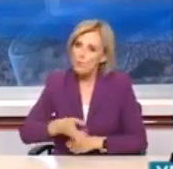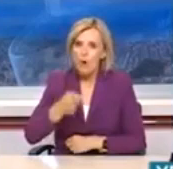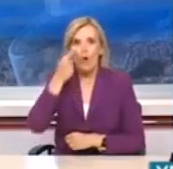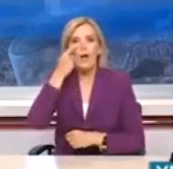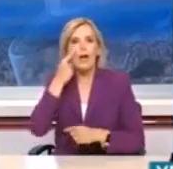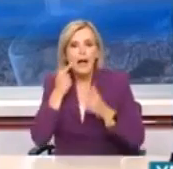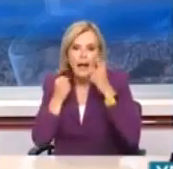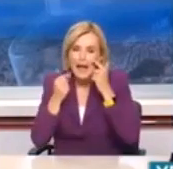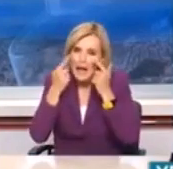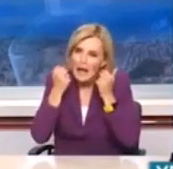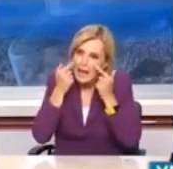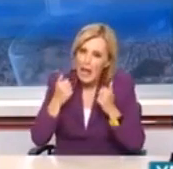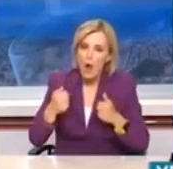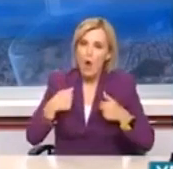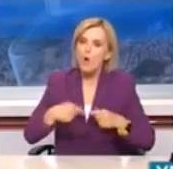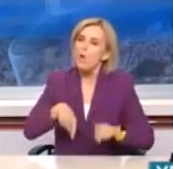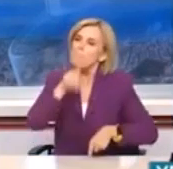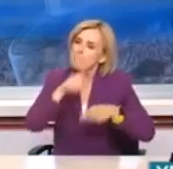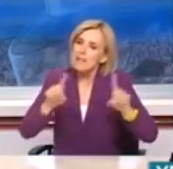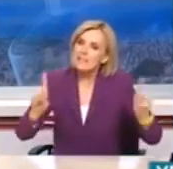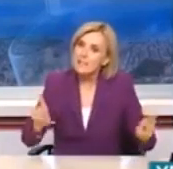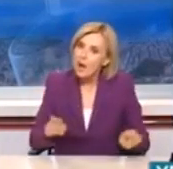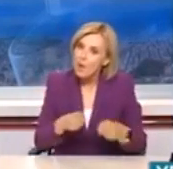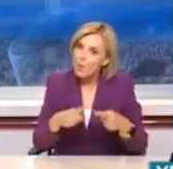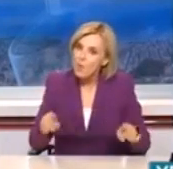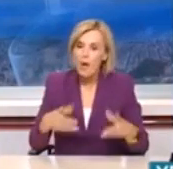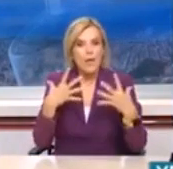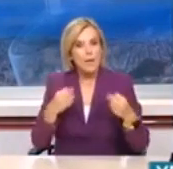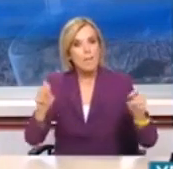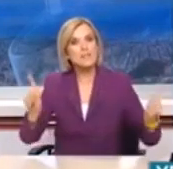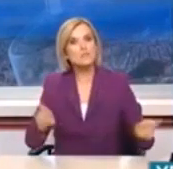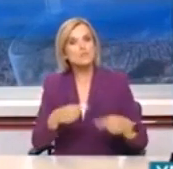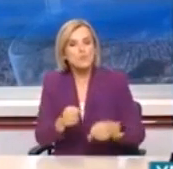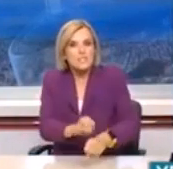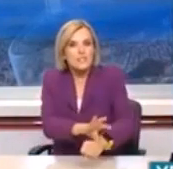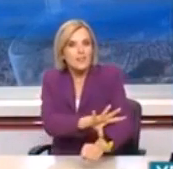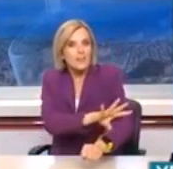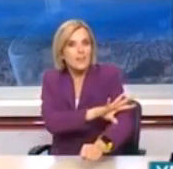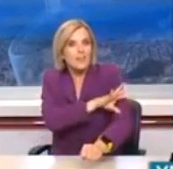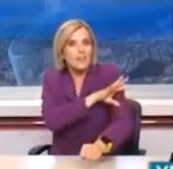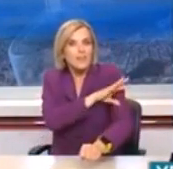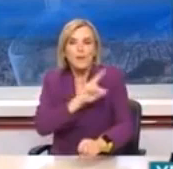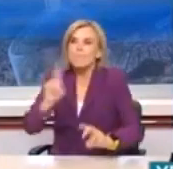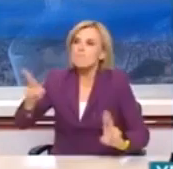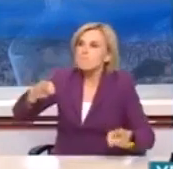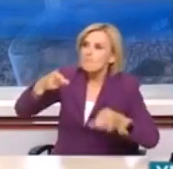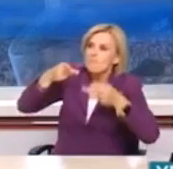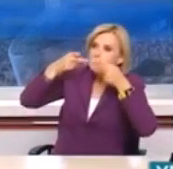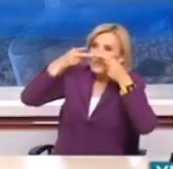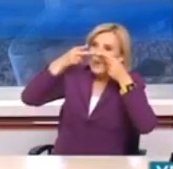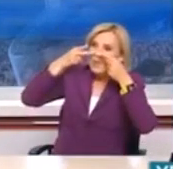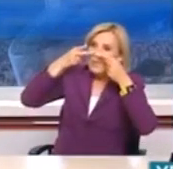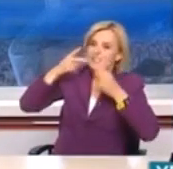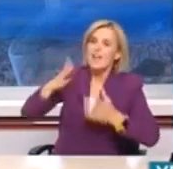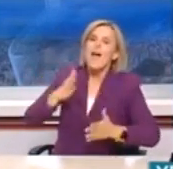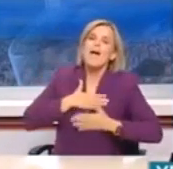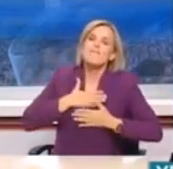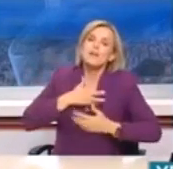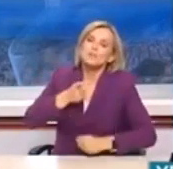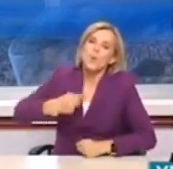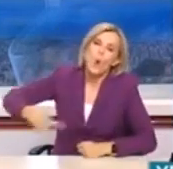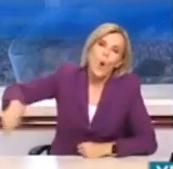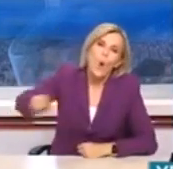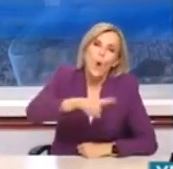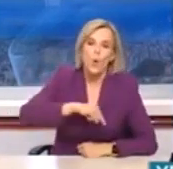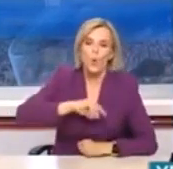που τραγουδάω. Μερικές φορές. Που υπάρχουν μουσικές που με συναρπάζουν και βοδιές που με εγωιτεύουν. Σας ευχαριστώ για όλα. Η